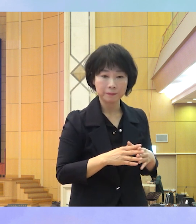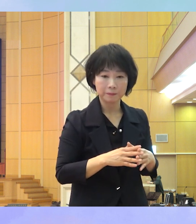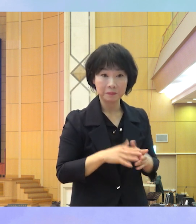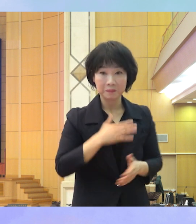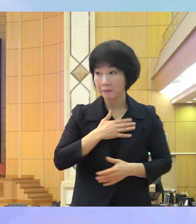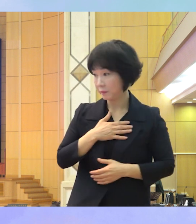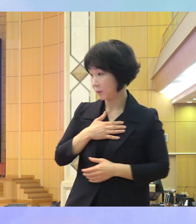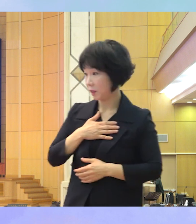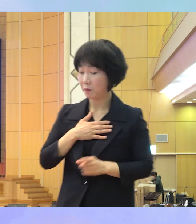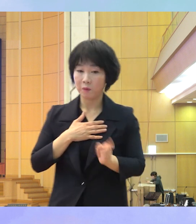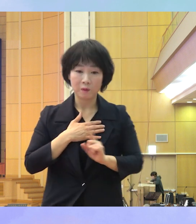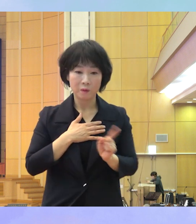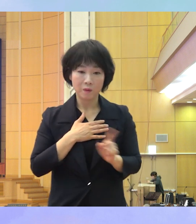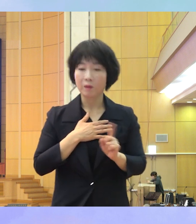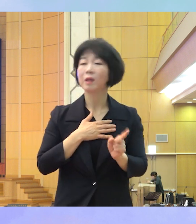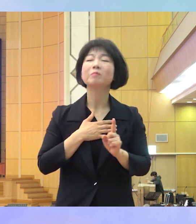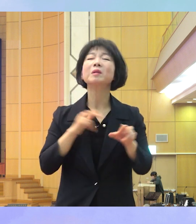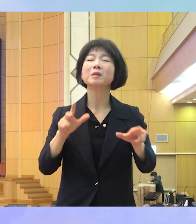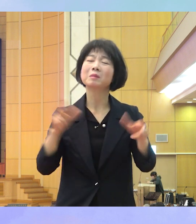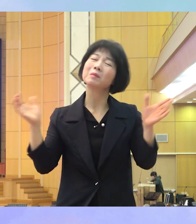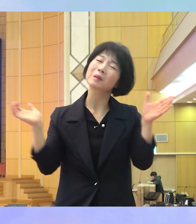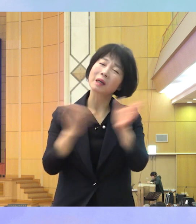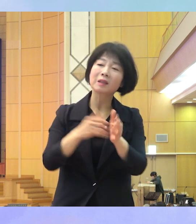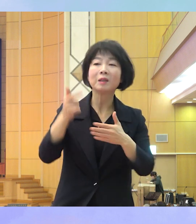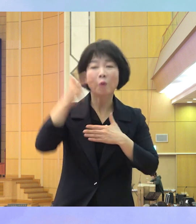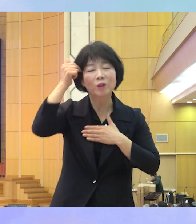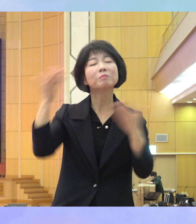저도 지금까지 목회하면서